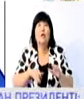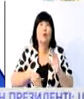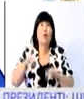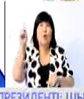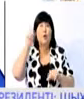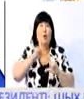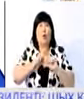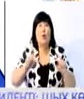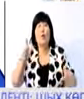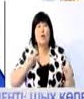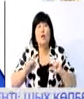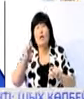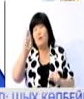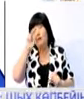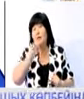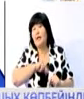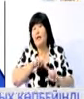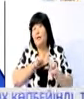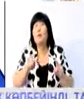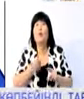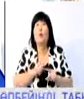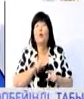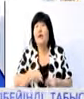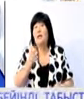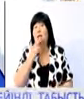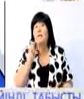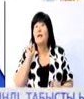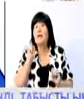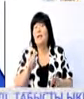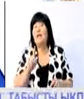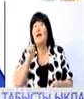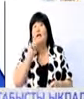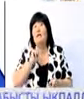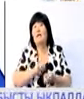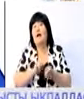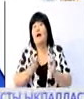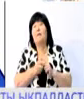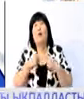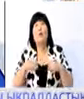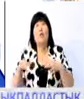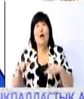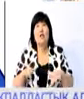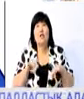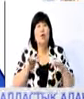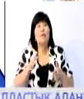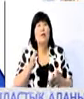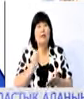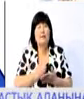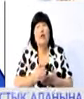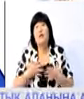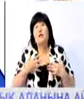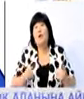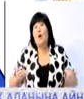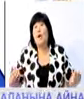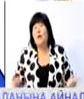оқу орындарында мемлекеттік мекемелерде осы темекі таста тәттіге арбасы тақырыбында түрлі іс-шаралар ұйымдастырып жатыр.